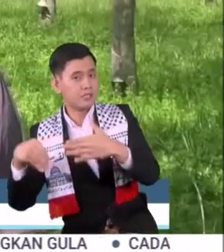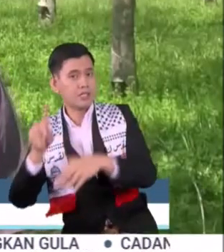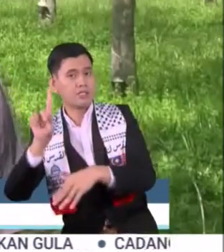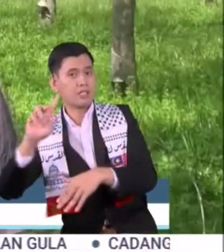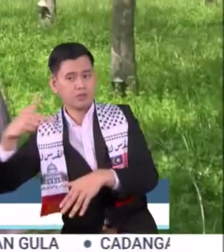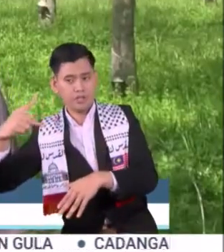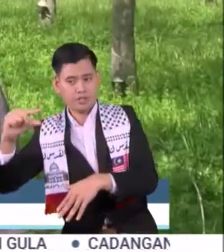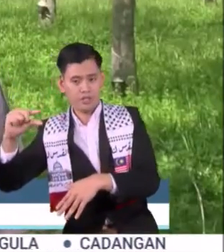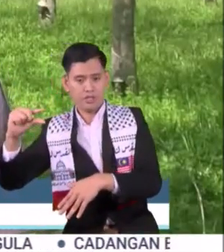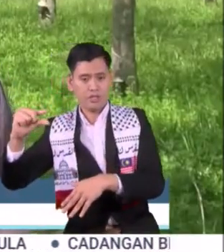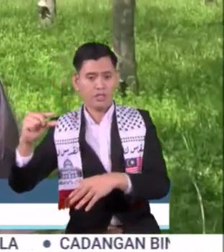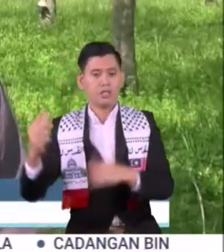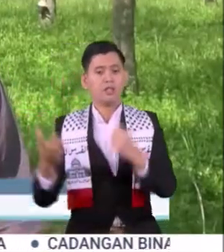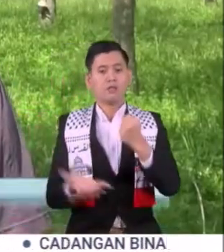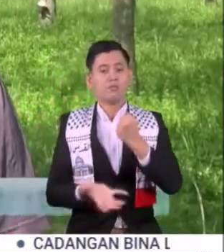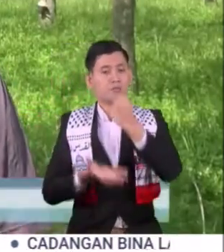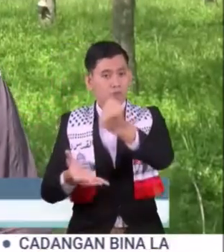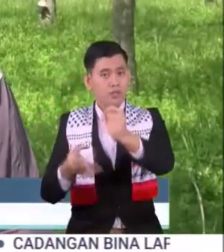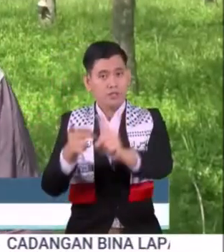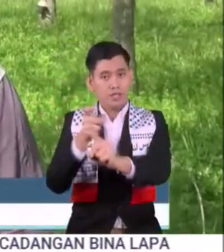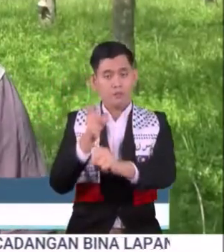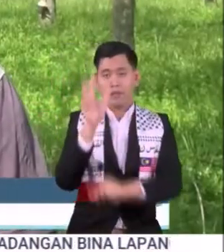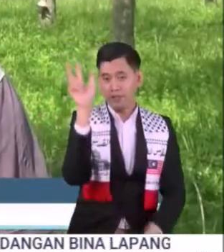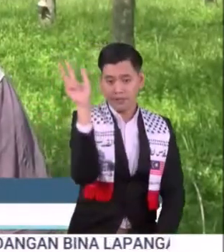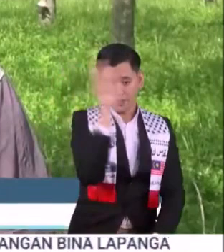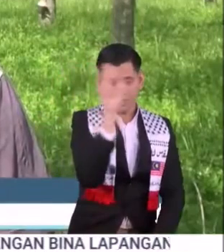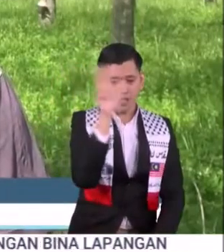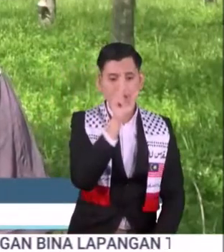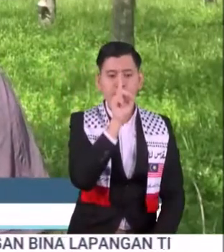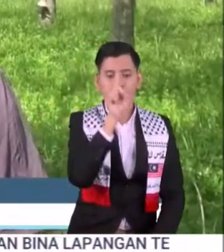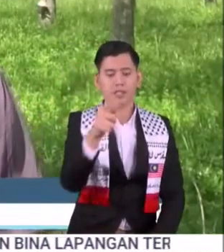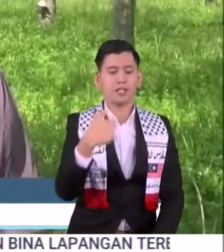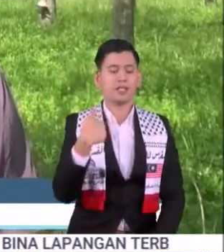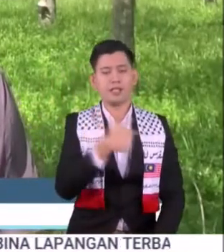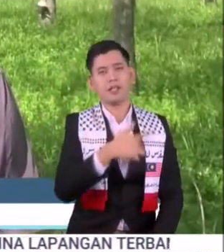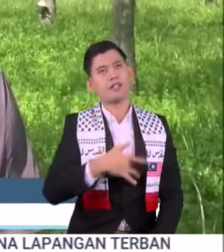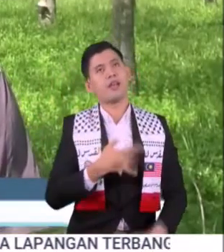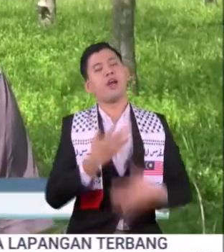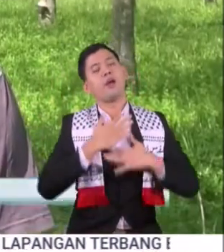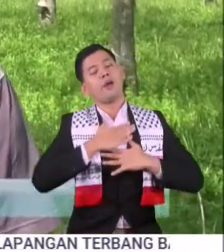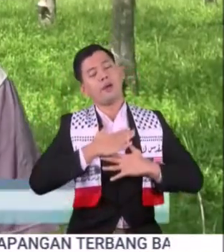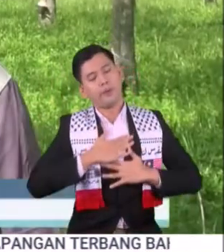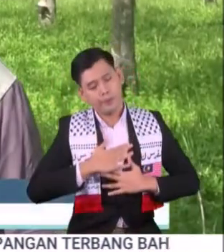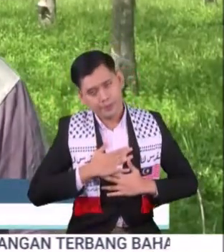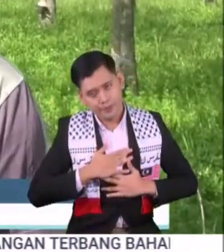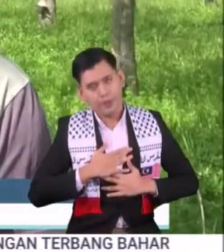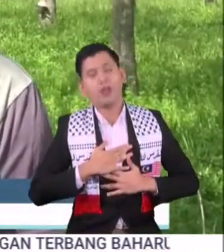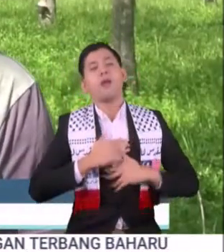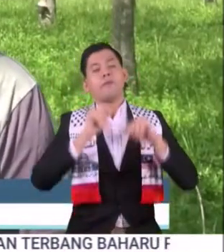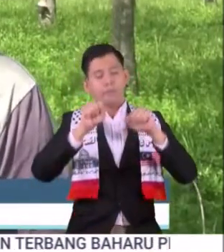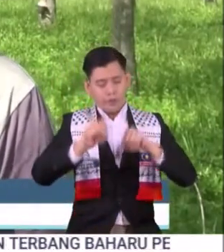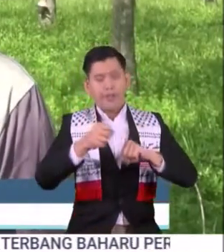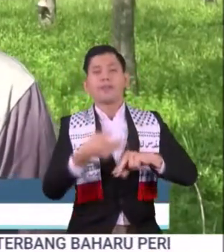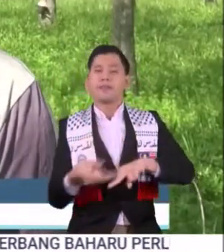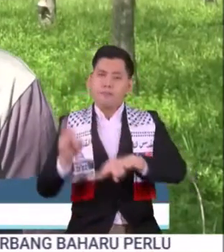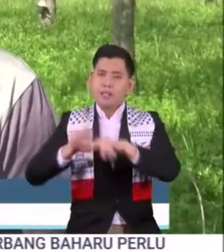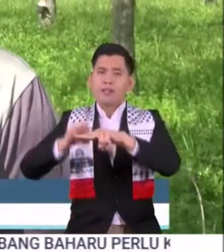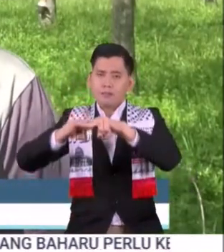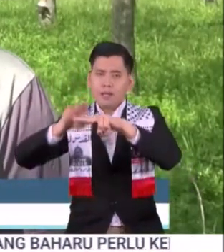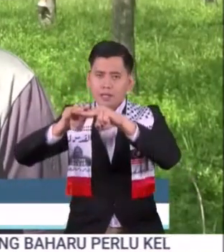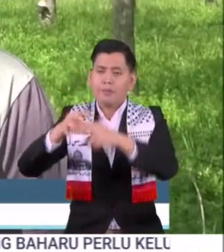dengan peruntukan yang yang disalurkan oleh kerajaan kita pun berkecil menambahkan papatan